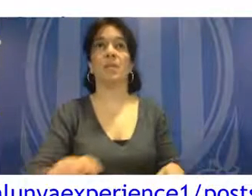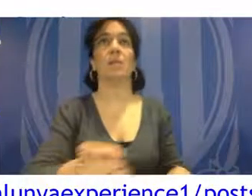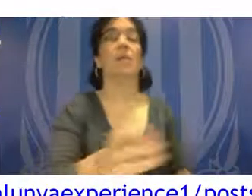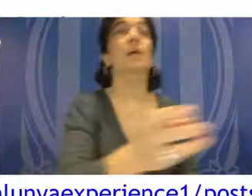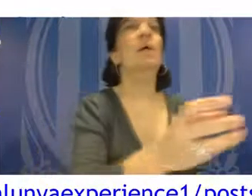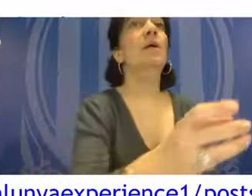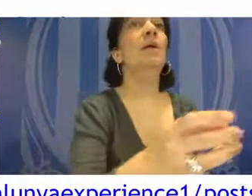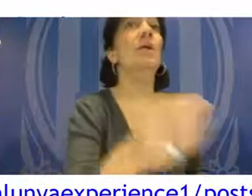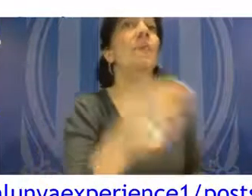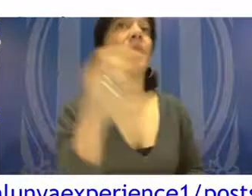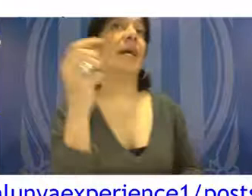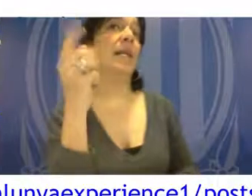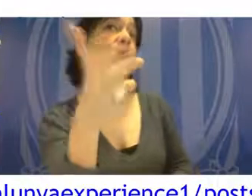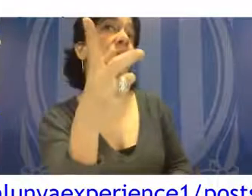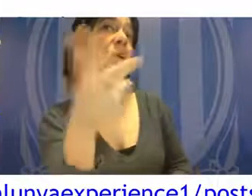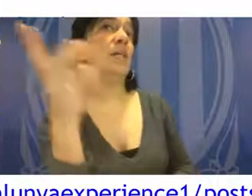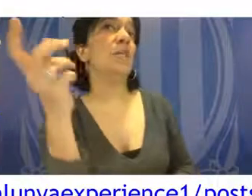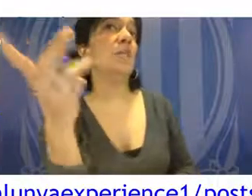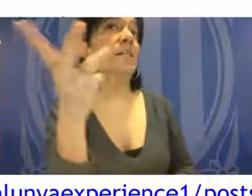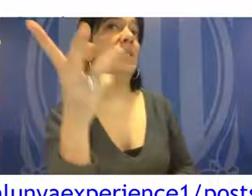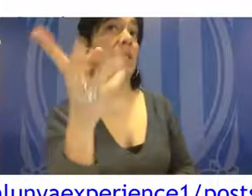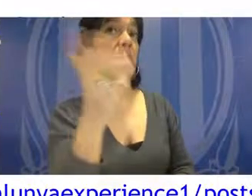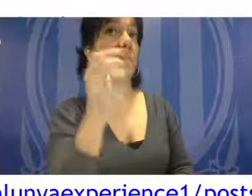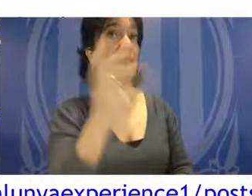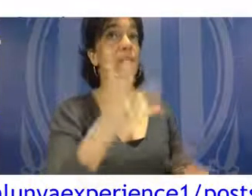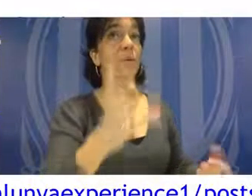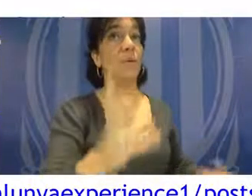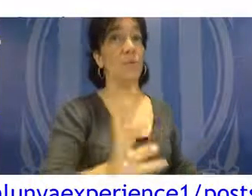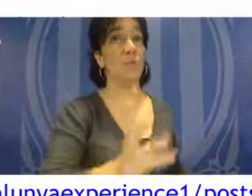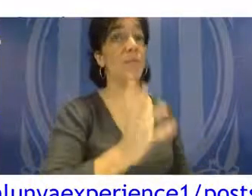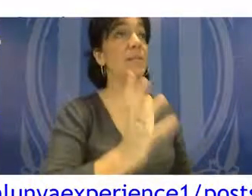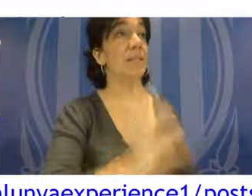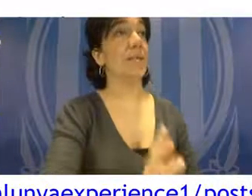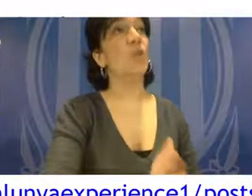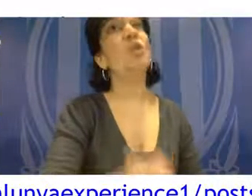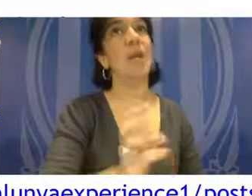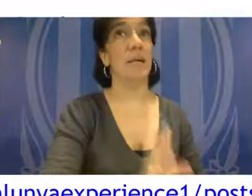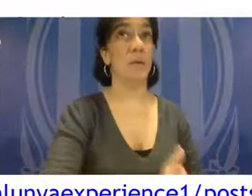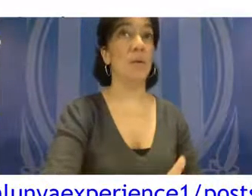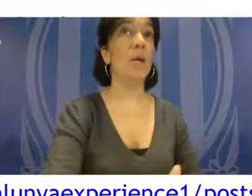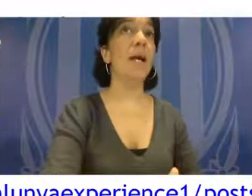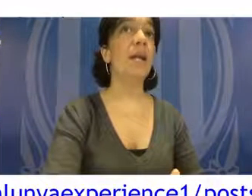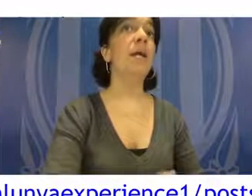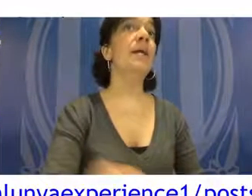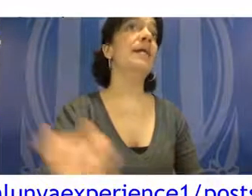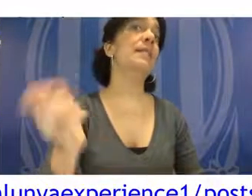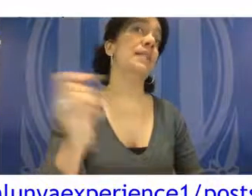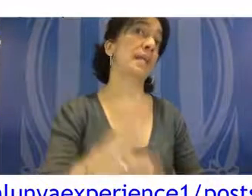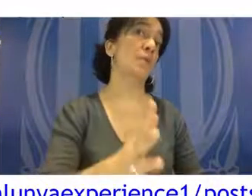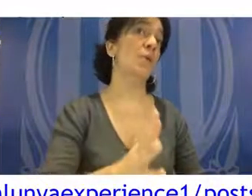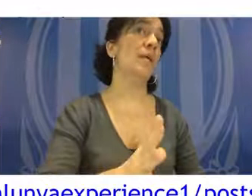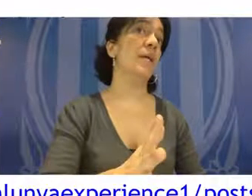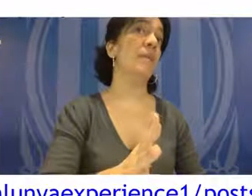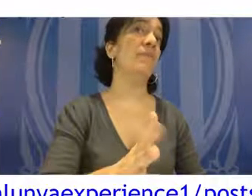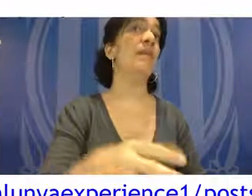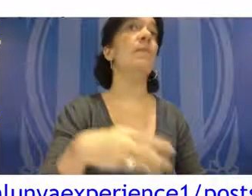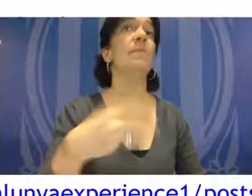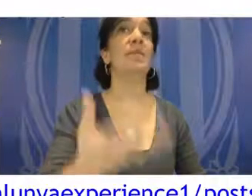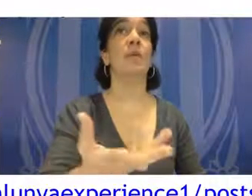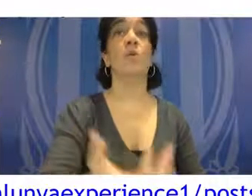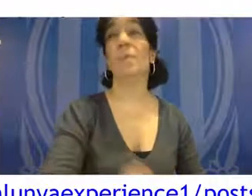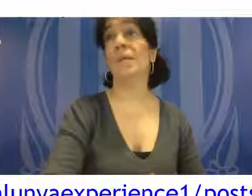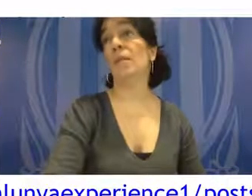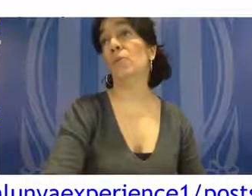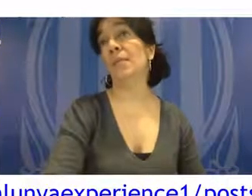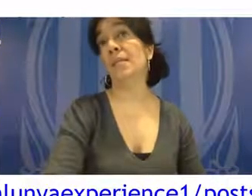per exemple. En el Twitter en aquests moments tenim més de 52.000 seguidors a nivell local i des de que es va obrir el perfil més